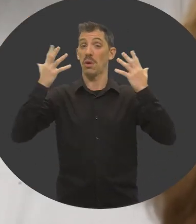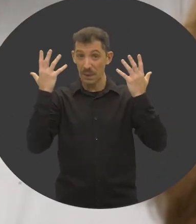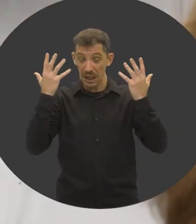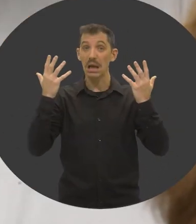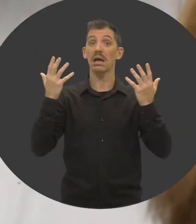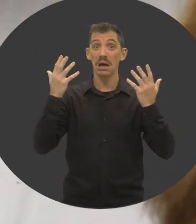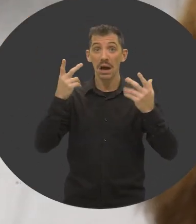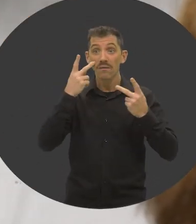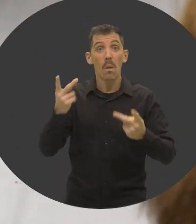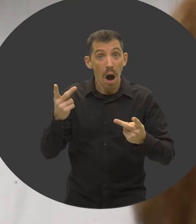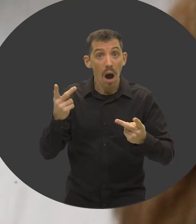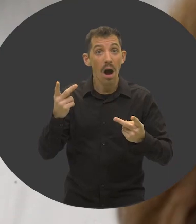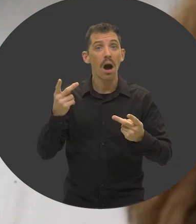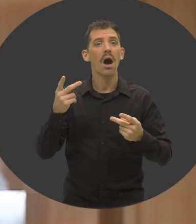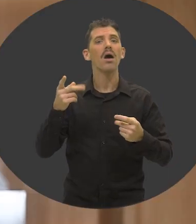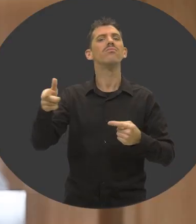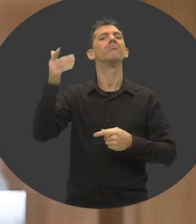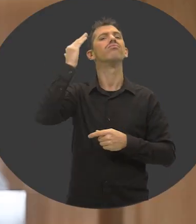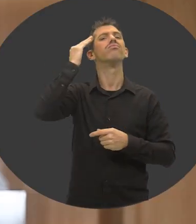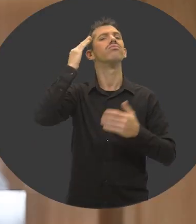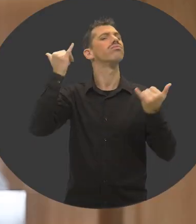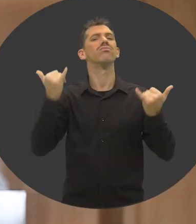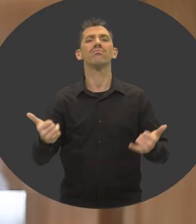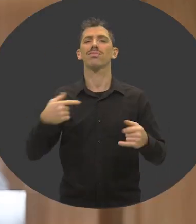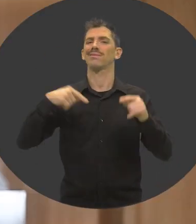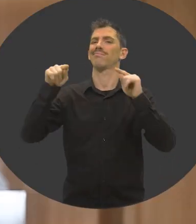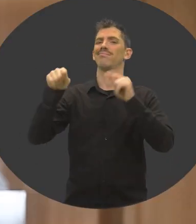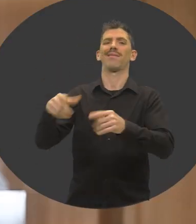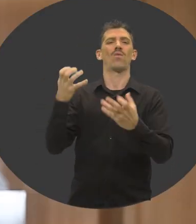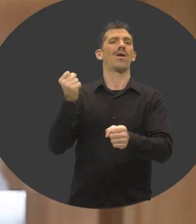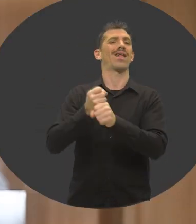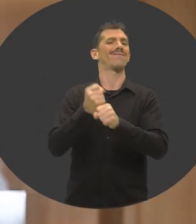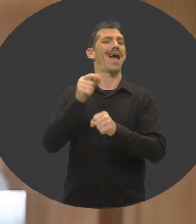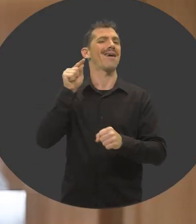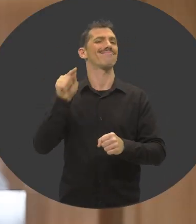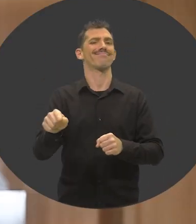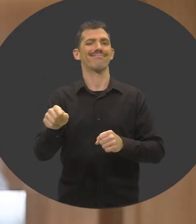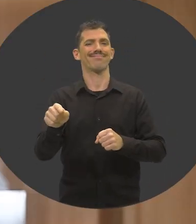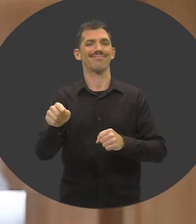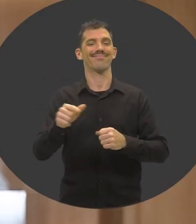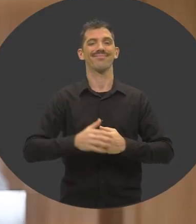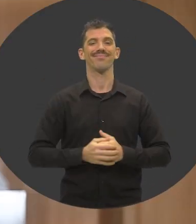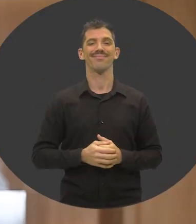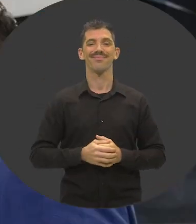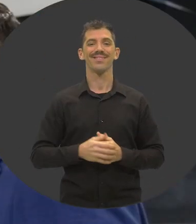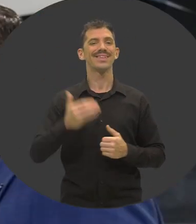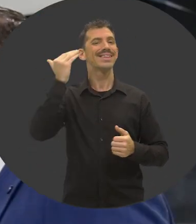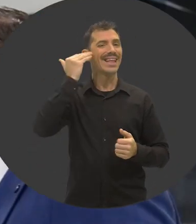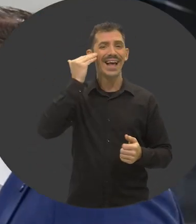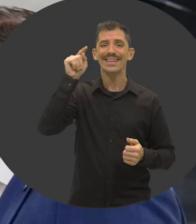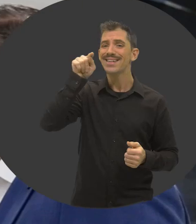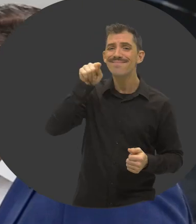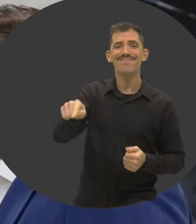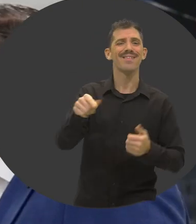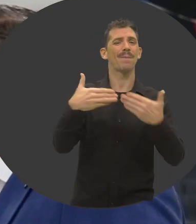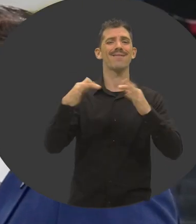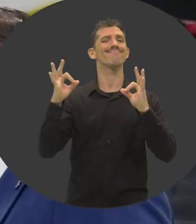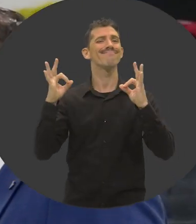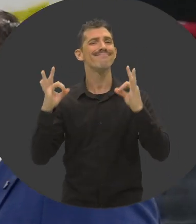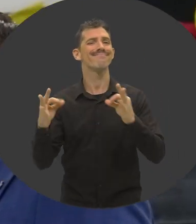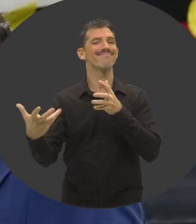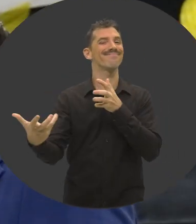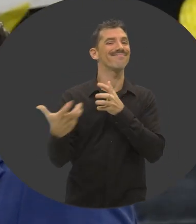du programme Polaris. J'ai été tellement impressionné parce que j'ai vu que j'ai tout de suite su que c'est ici que je devais